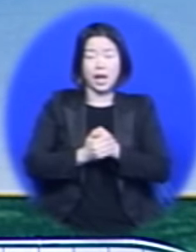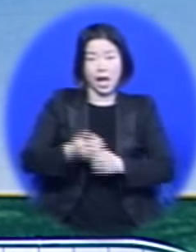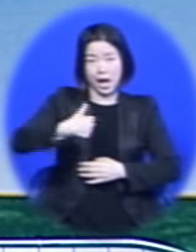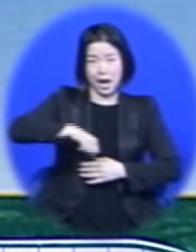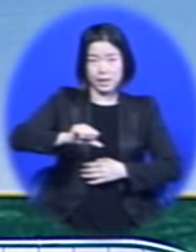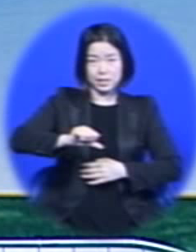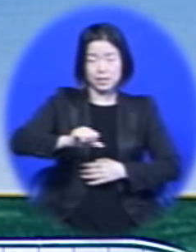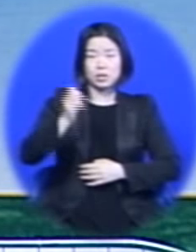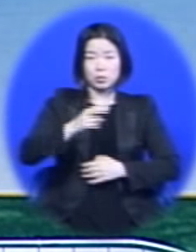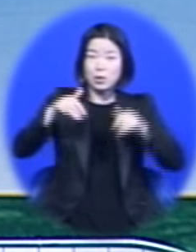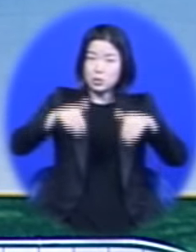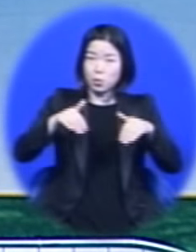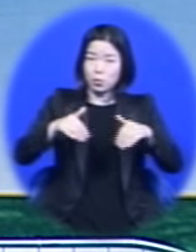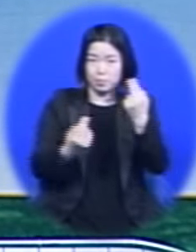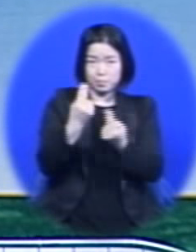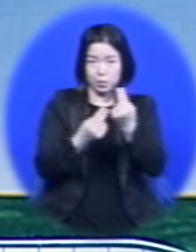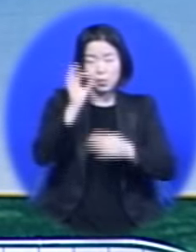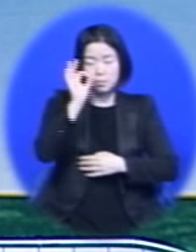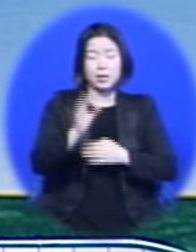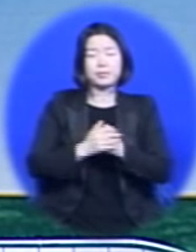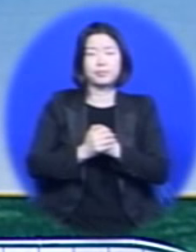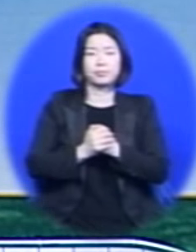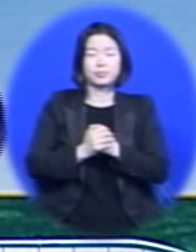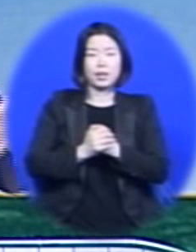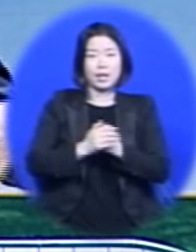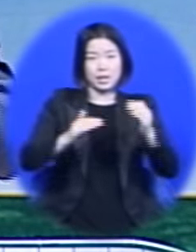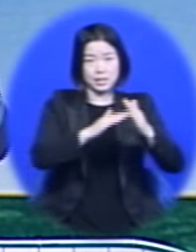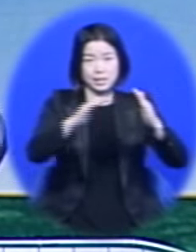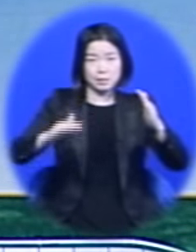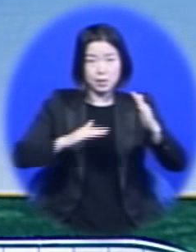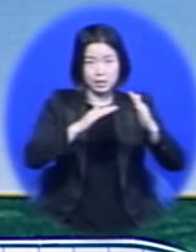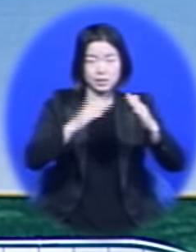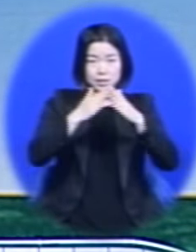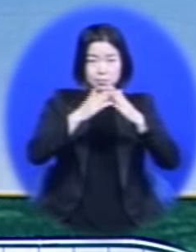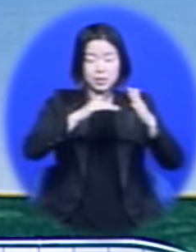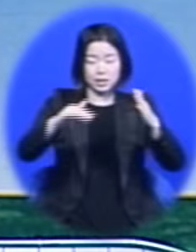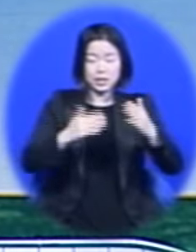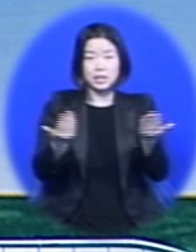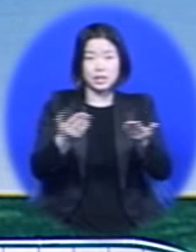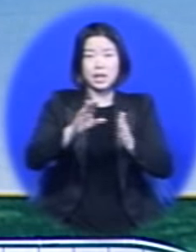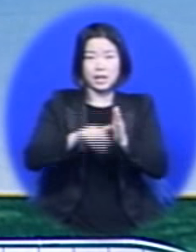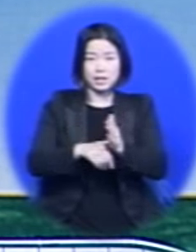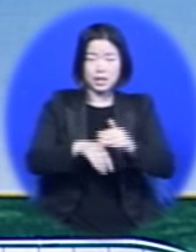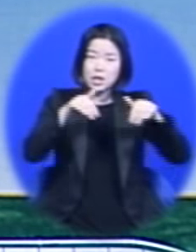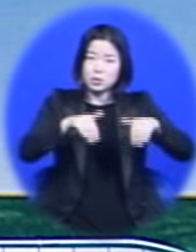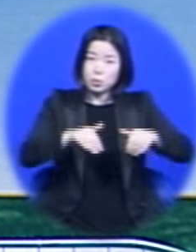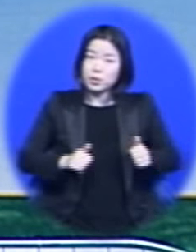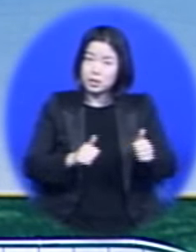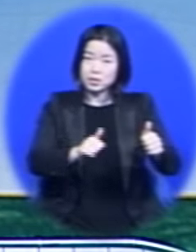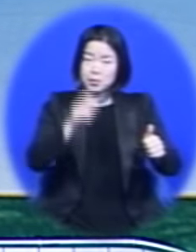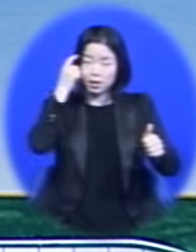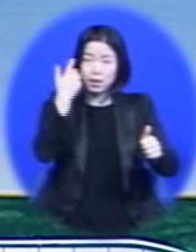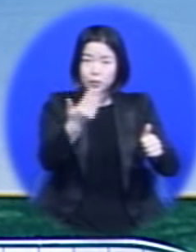아들과 종을 한번 놓고 봅시다. 자, 가정일을, 집안일을 하는데 종이 열심히 하겠어요?